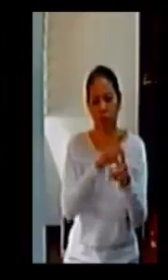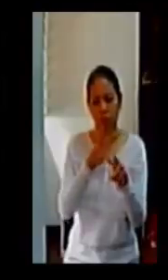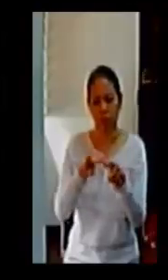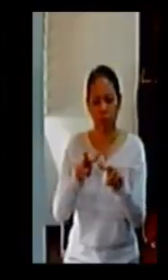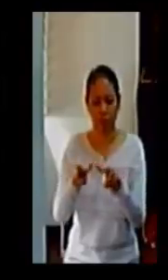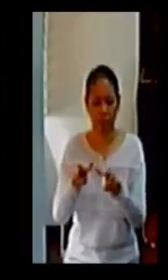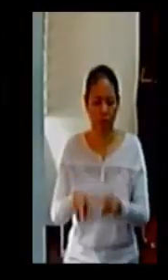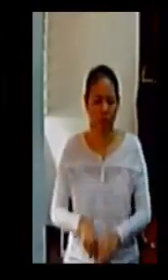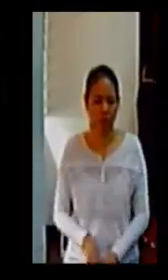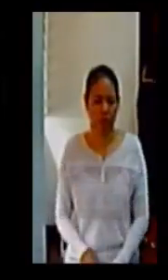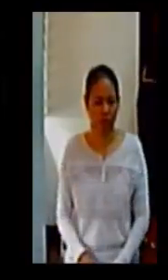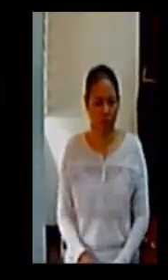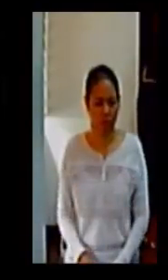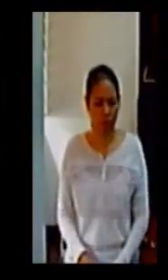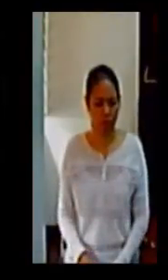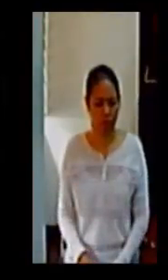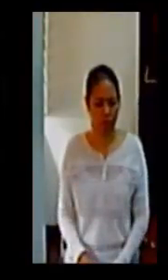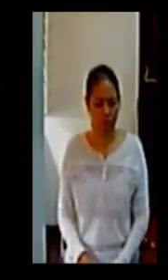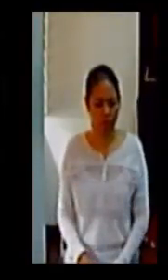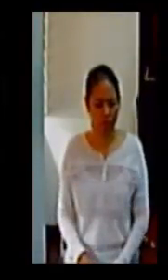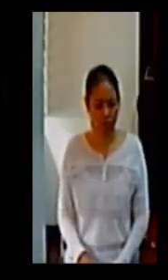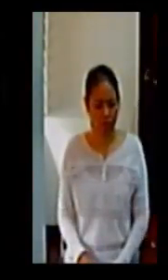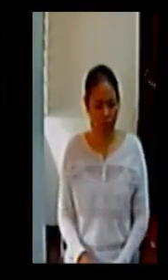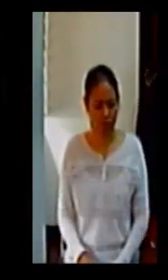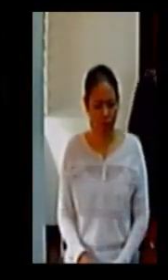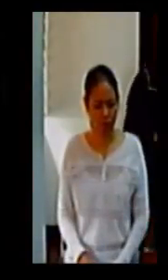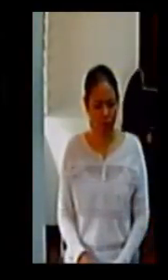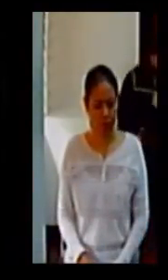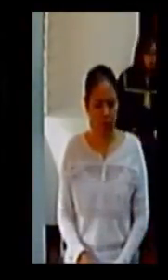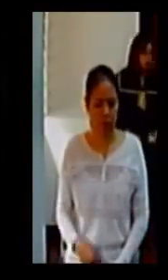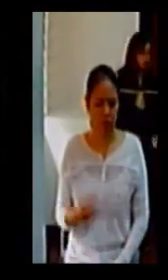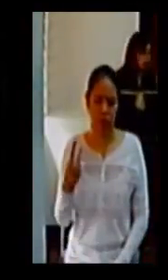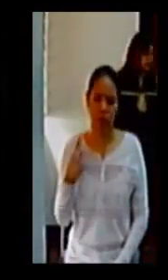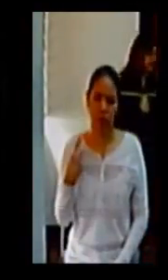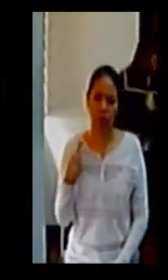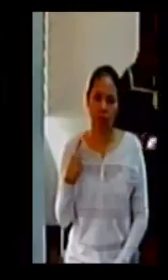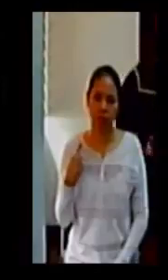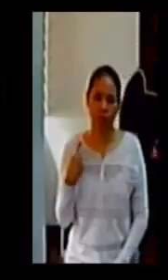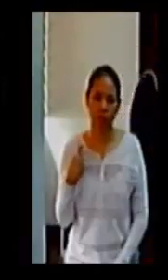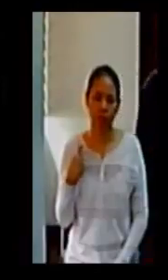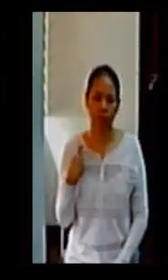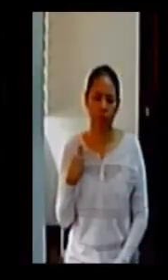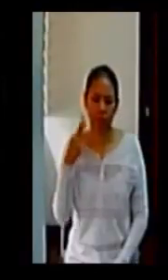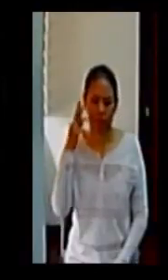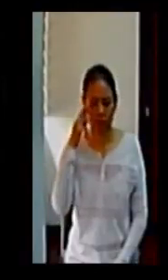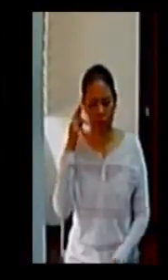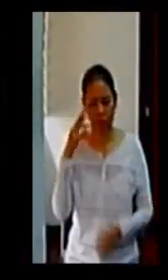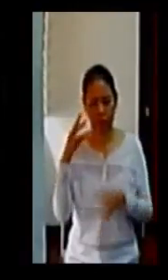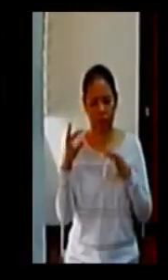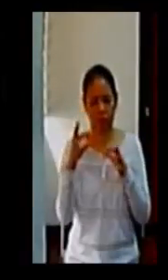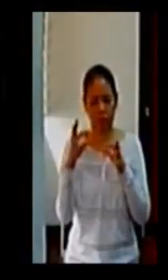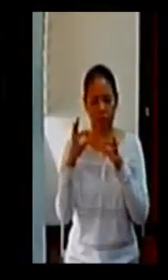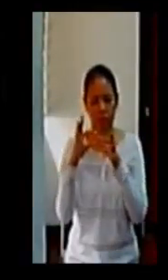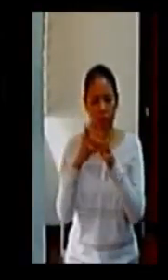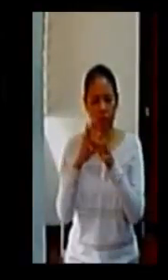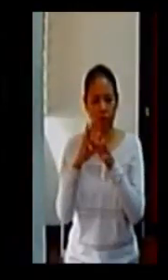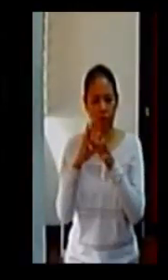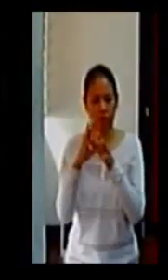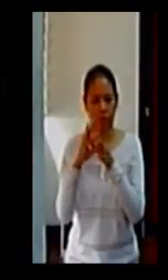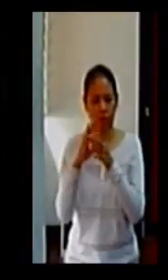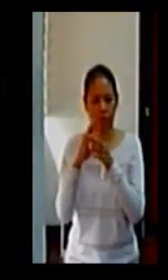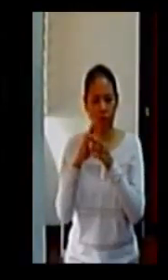At ama, May dahilan ba yon na konektado sa klima o